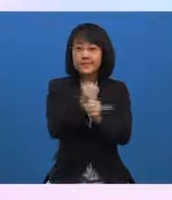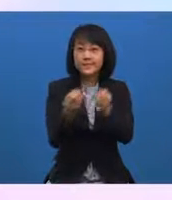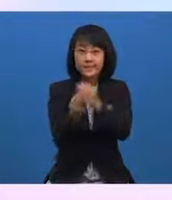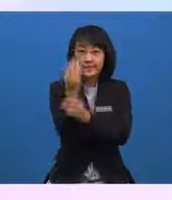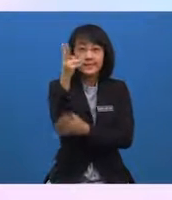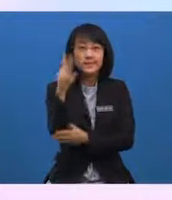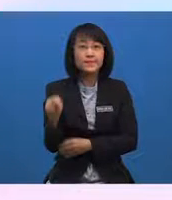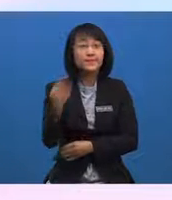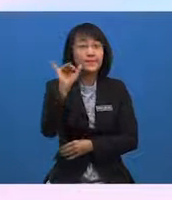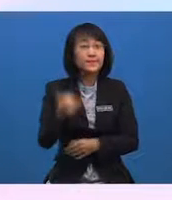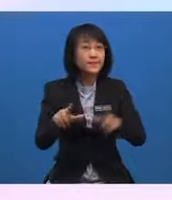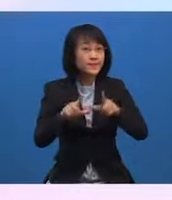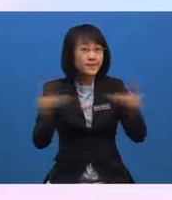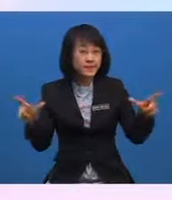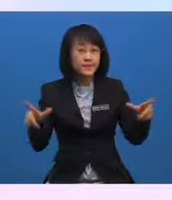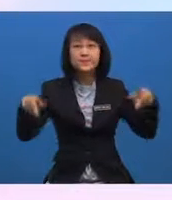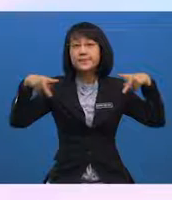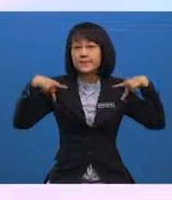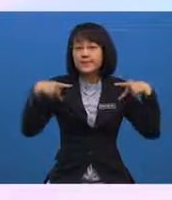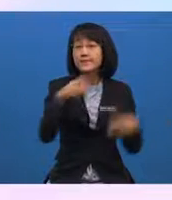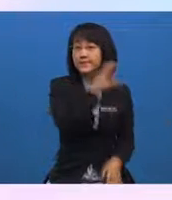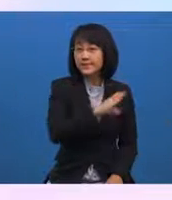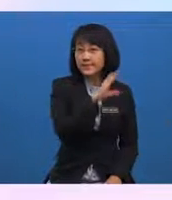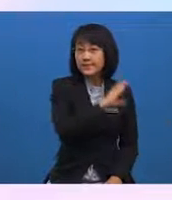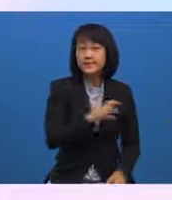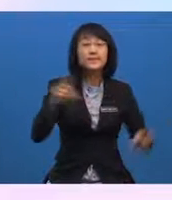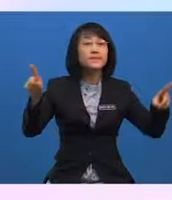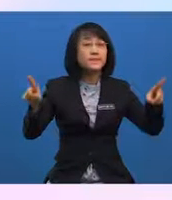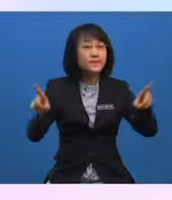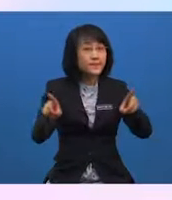yang berlainan mempunyai ciri-ciri yang sama.